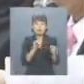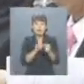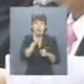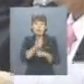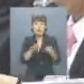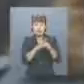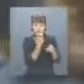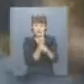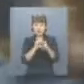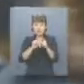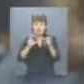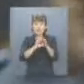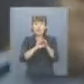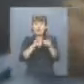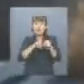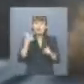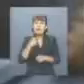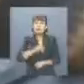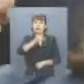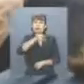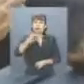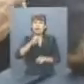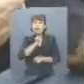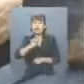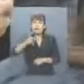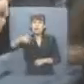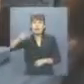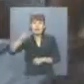3G HSPA และมีการขายส่ง